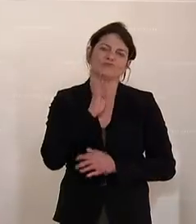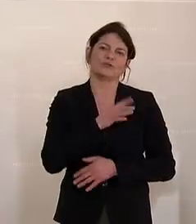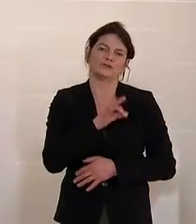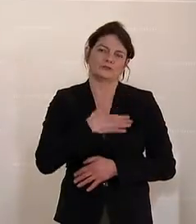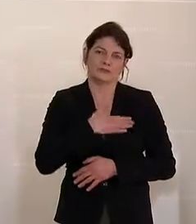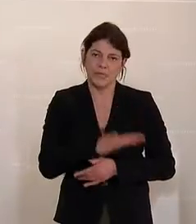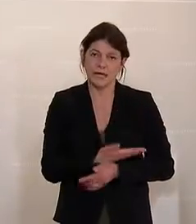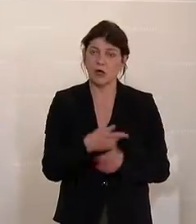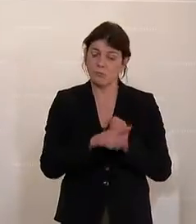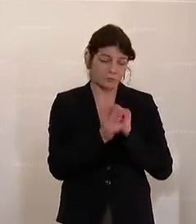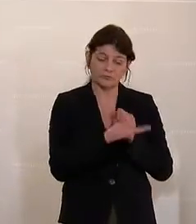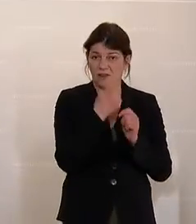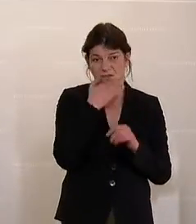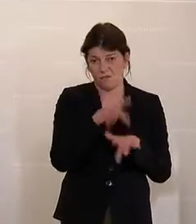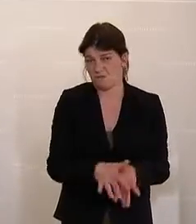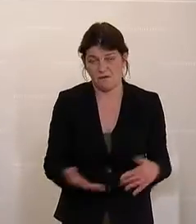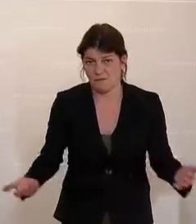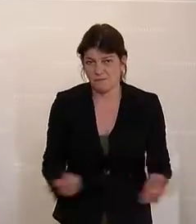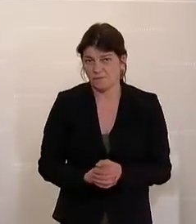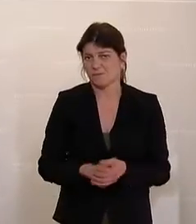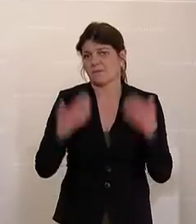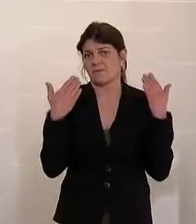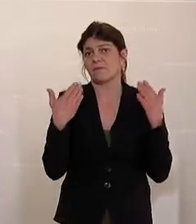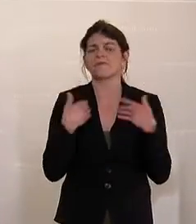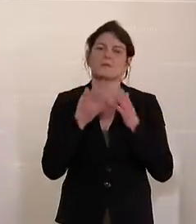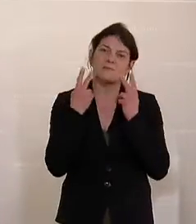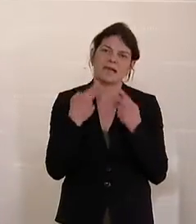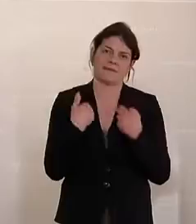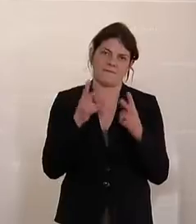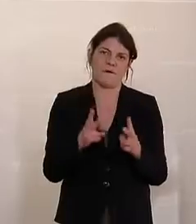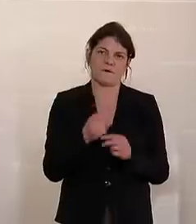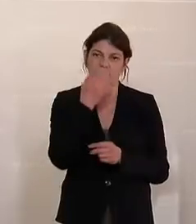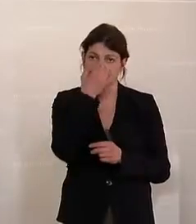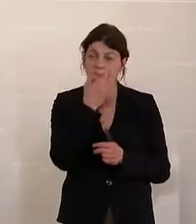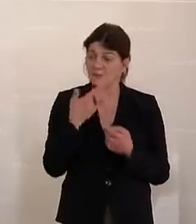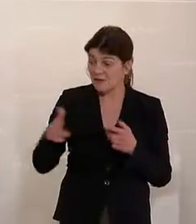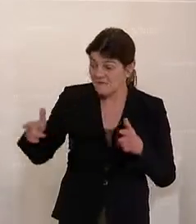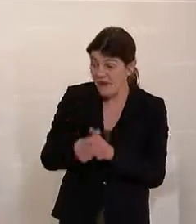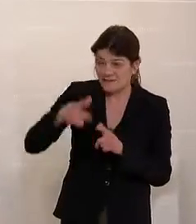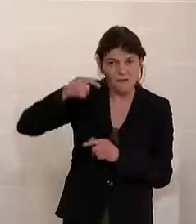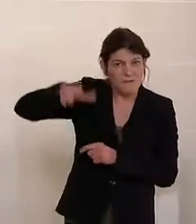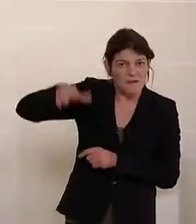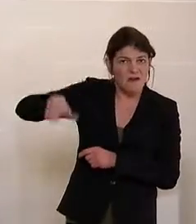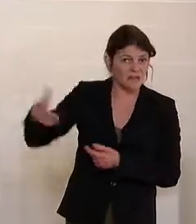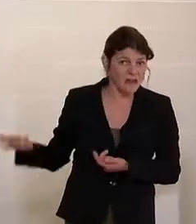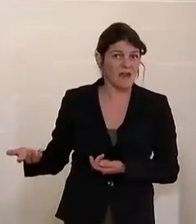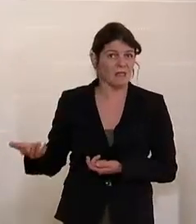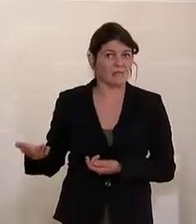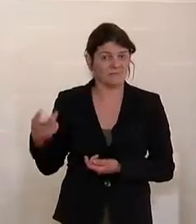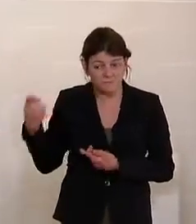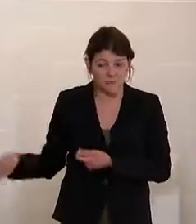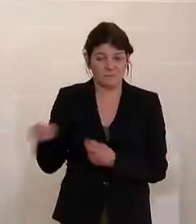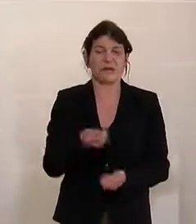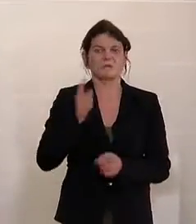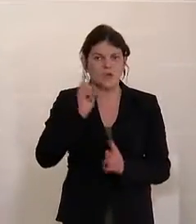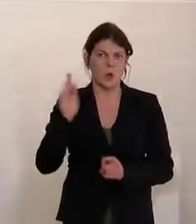Budgets geben das her. Also es wäre mir wirklich ein Anliegen, dass diese Leistungen, die es gegeben hat,